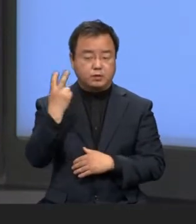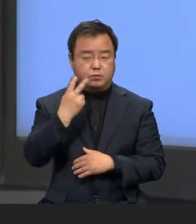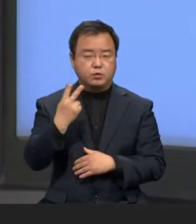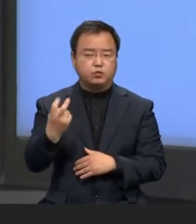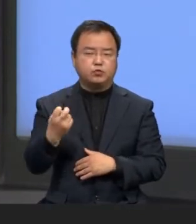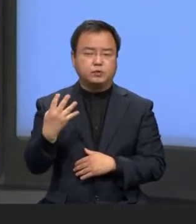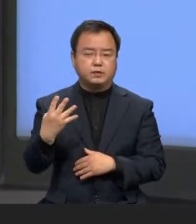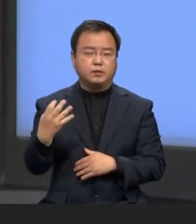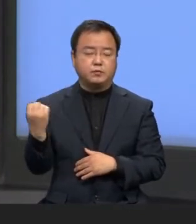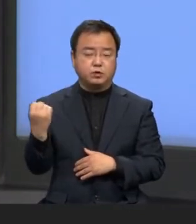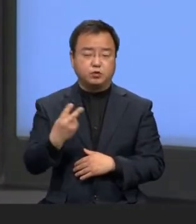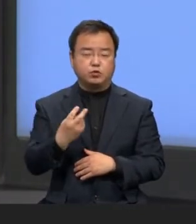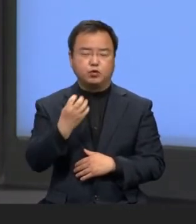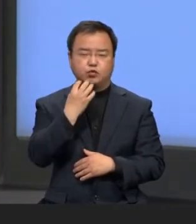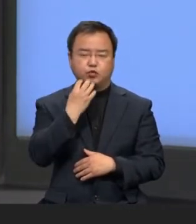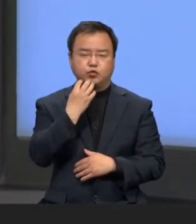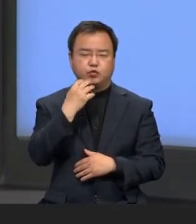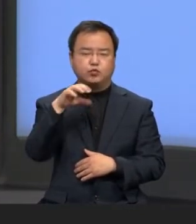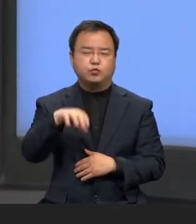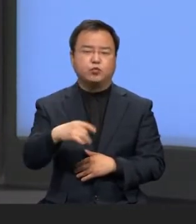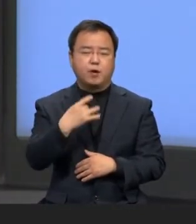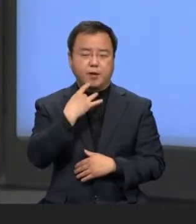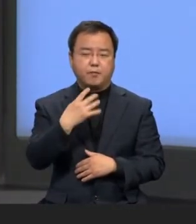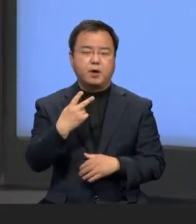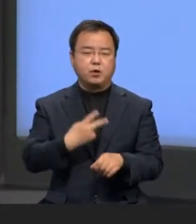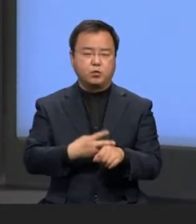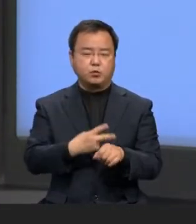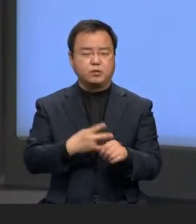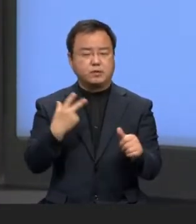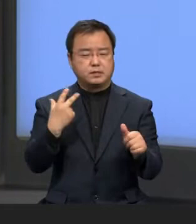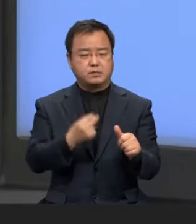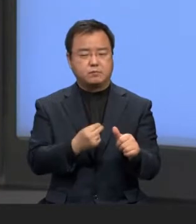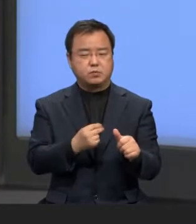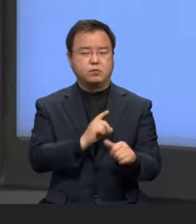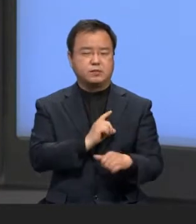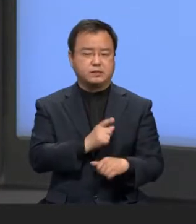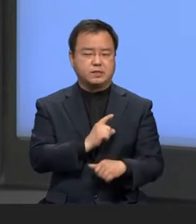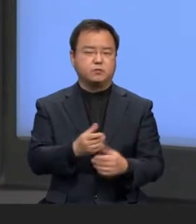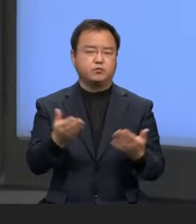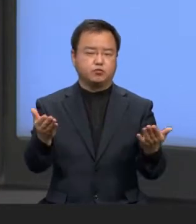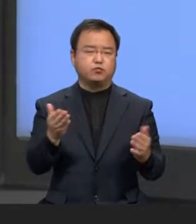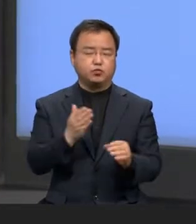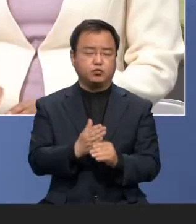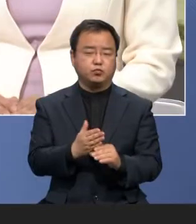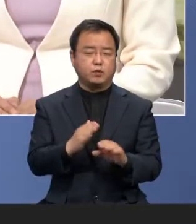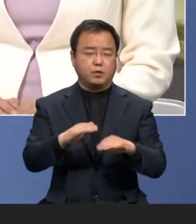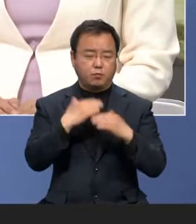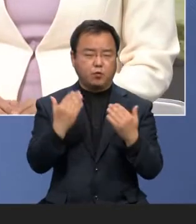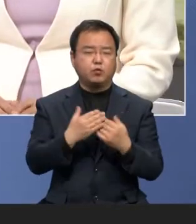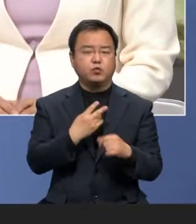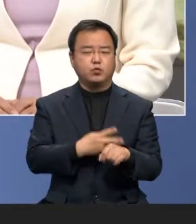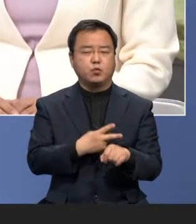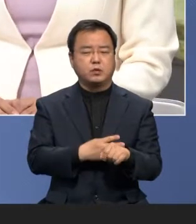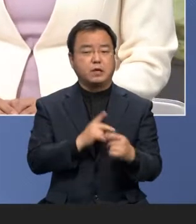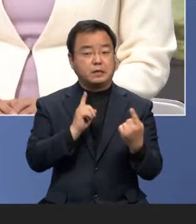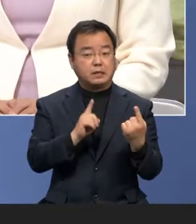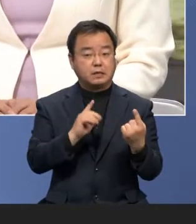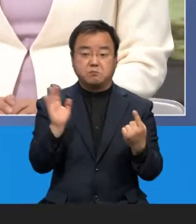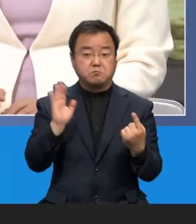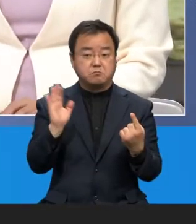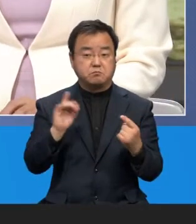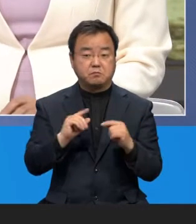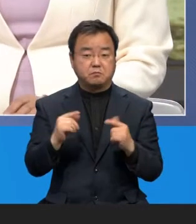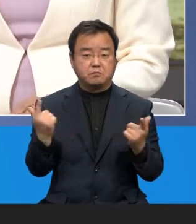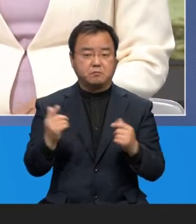수도 워싱턴 DC 정도만 교사에게 접종 자격을 주고 있습니다. 예. 그나마 모든 교사가 대상도 아닙니다.